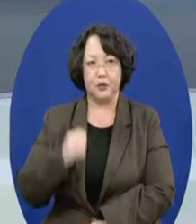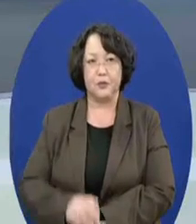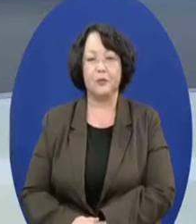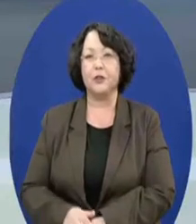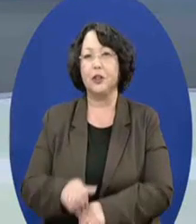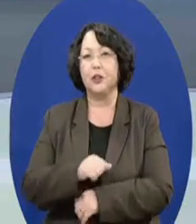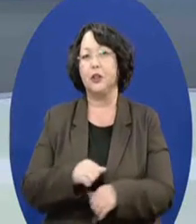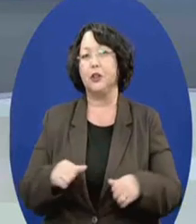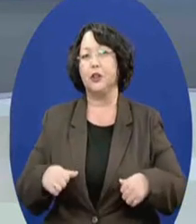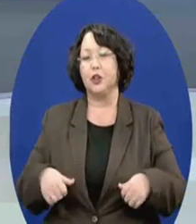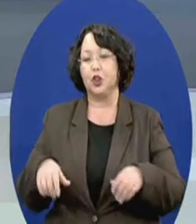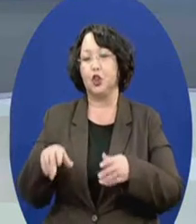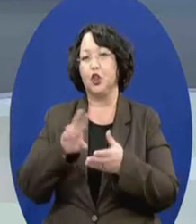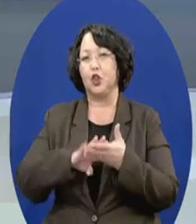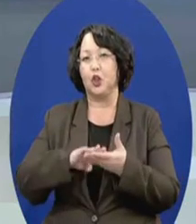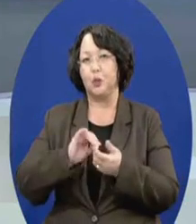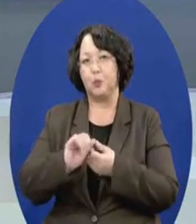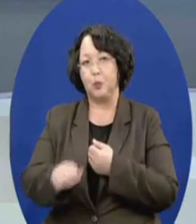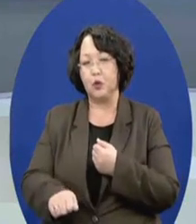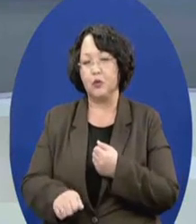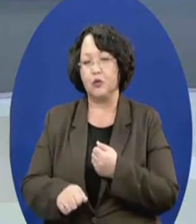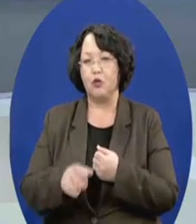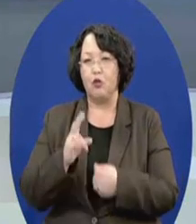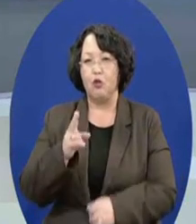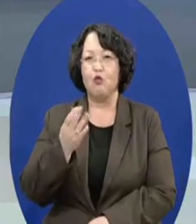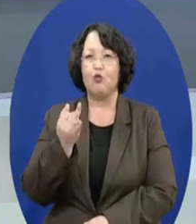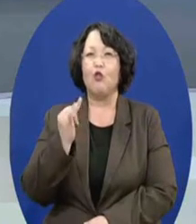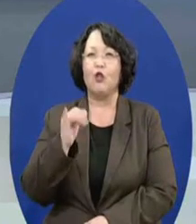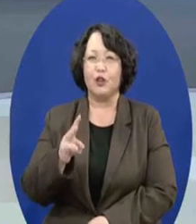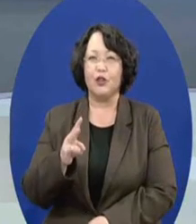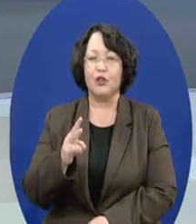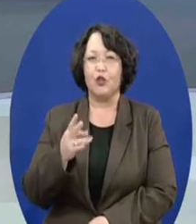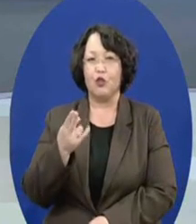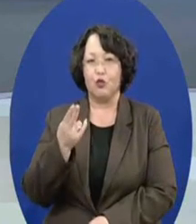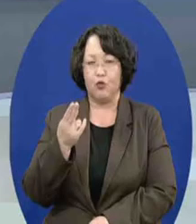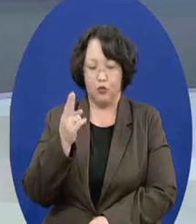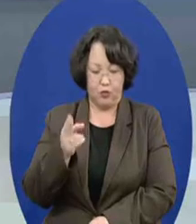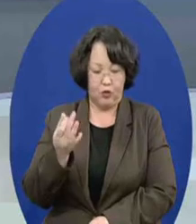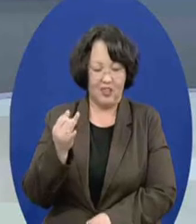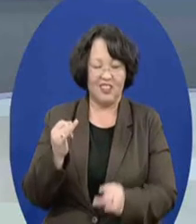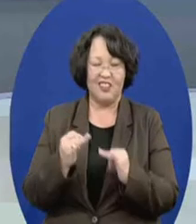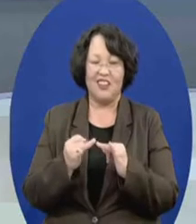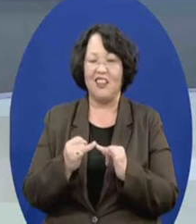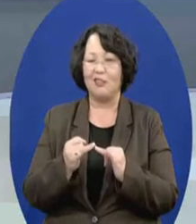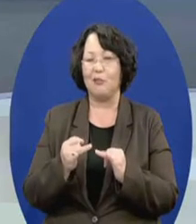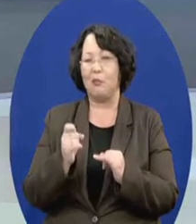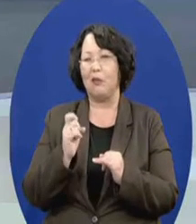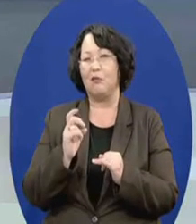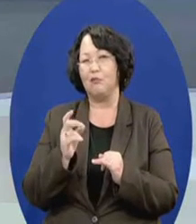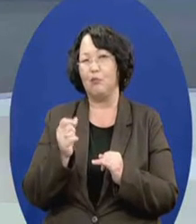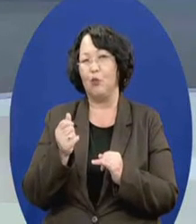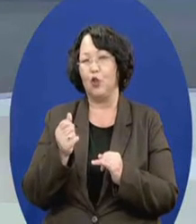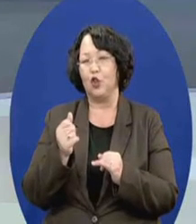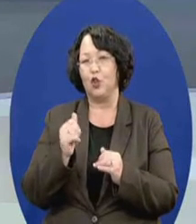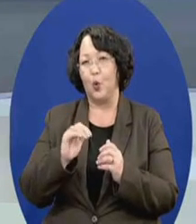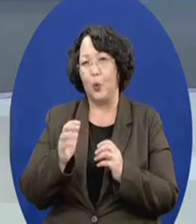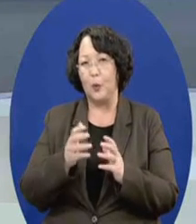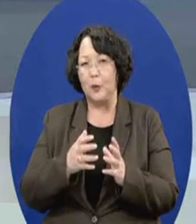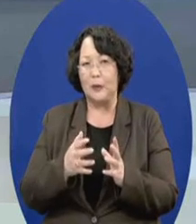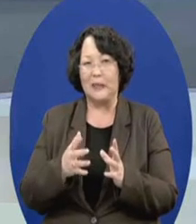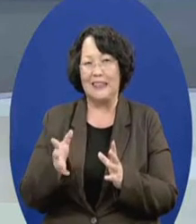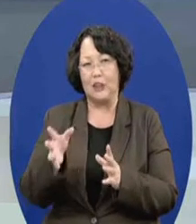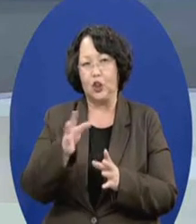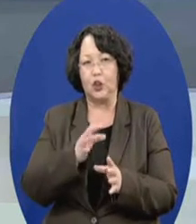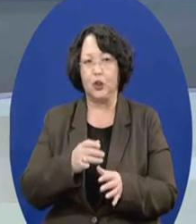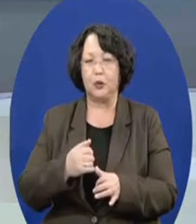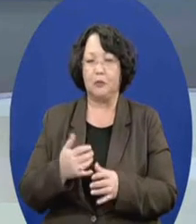Иргэд төлбөр тооцооны зөвшөөрөгдөөг хэрэгсэл болох койны арилжаанд оролцсноор хөрөнгөөрөө хохирох хэрэгсэлтэй гэж мэрэгжлийн байгууллагын сануулж байна. Улсын гурлын